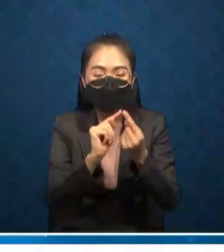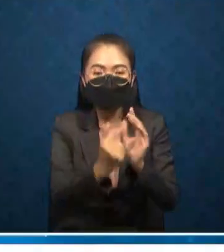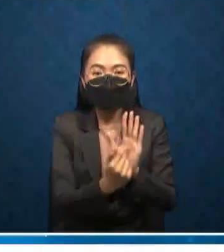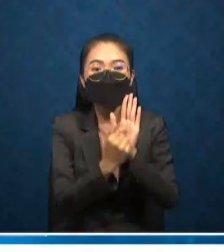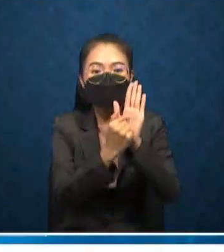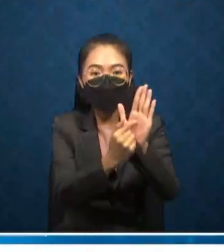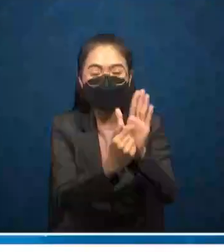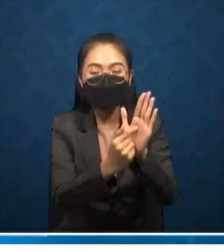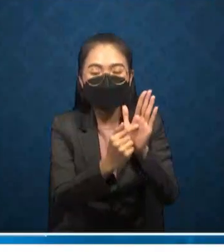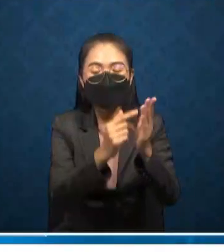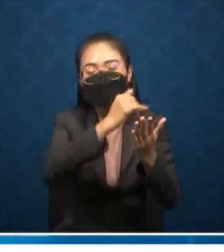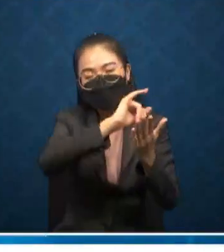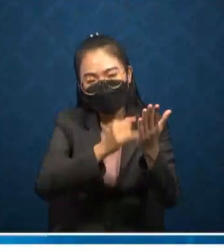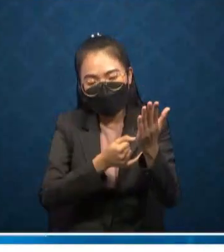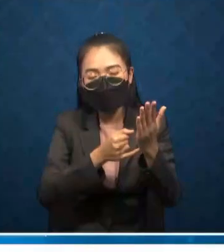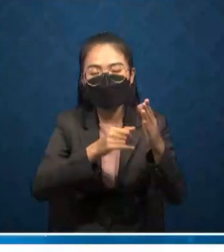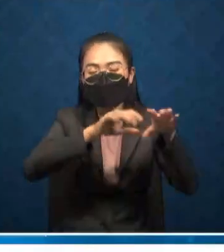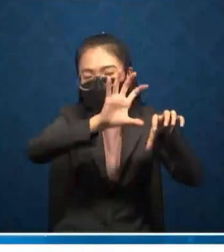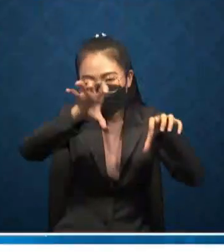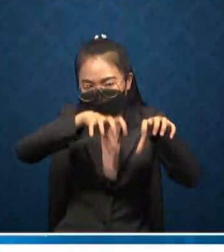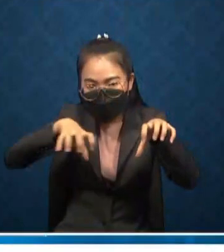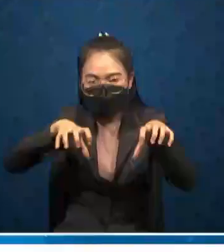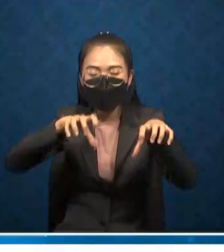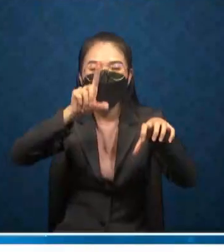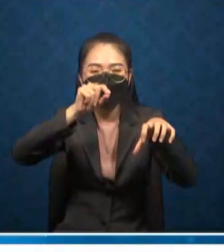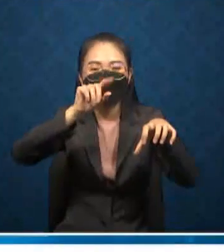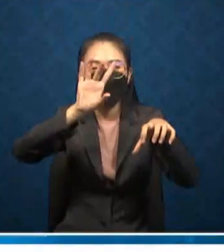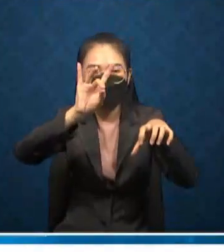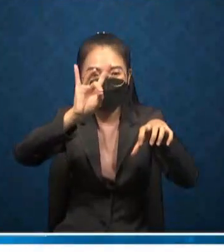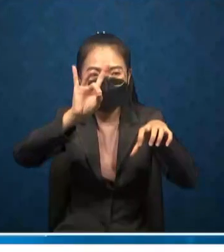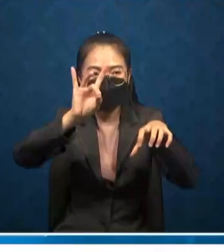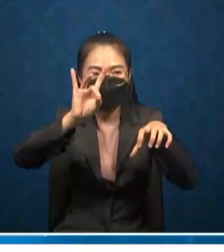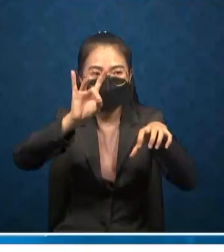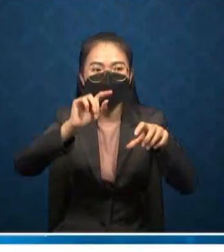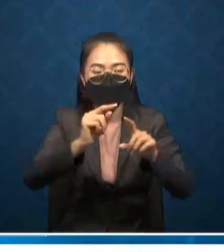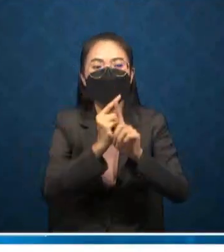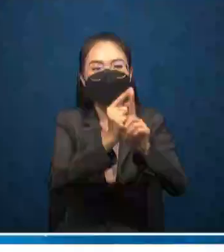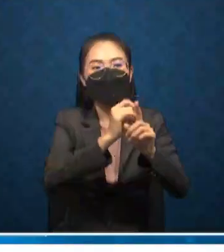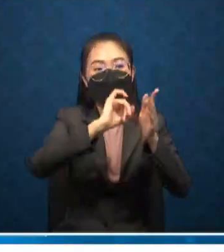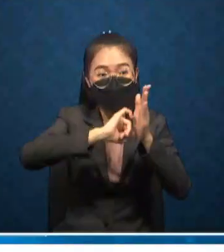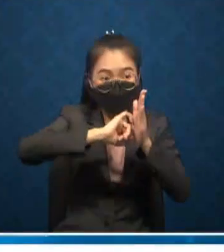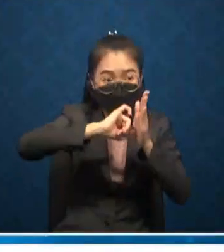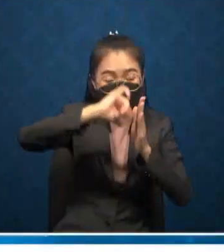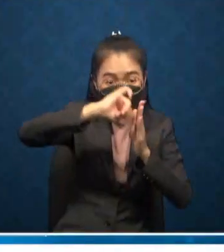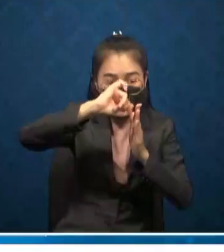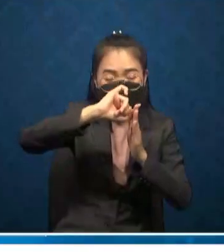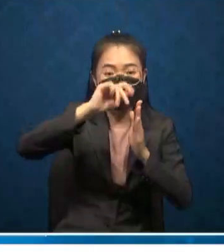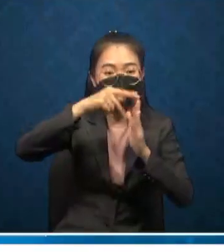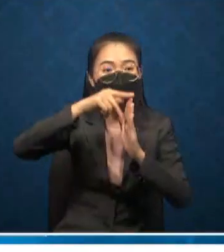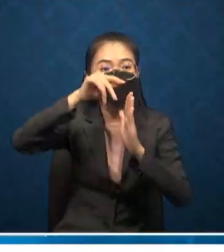ของ 28สีที่ทาเช่นที่กาดเขินคนยอมทุ่งเสี้ยวเชียงใหม่นะคะกาดไทลื้อ